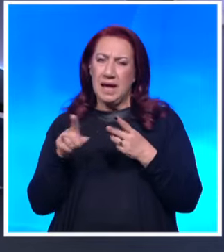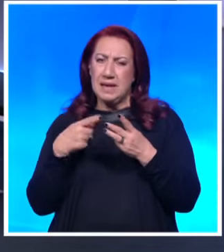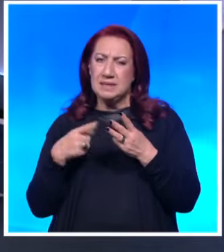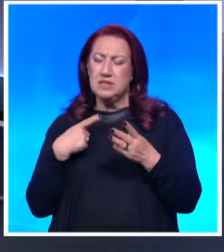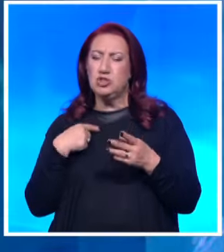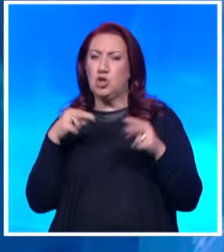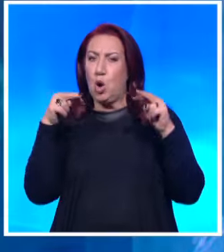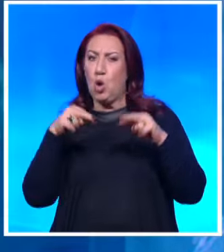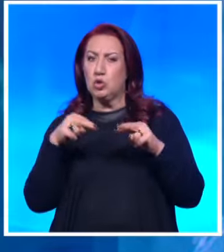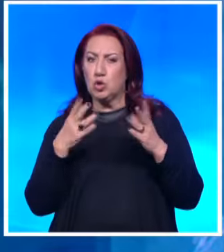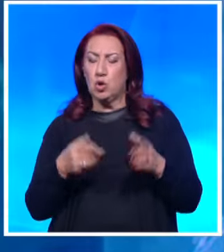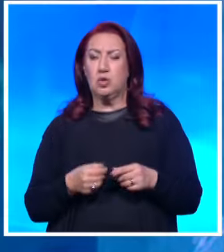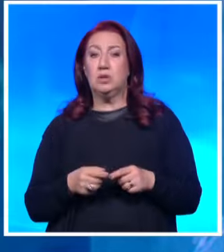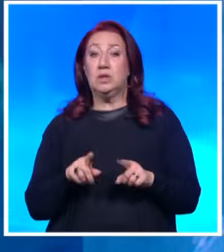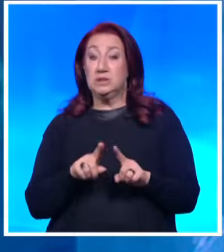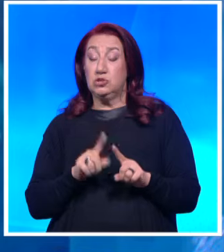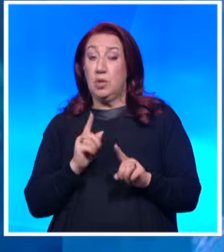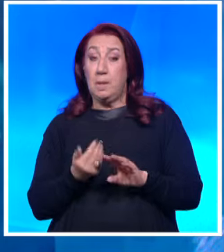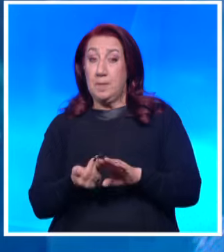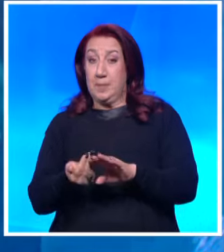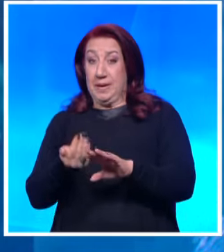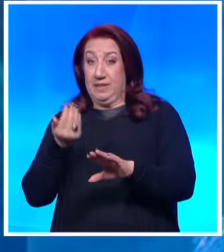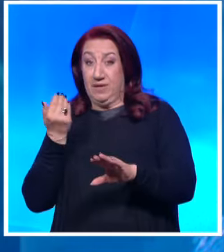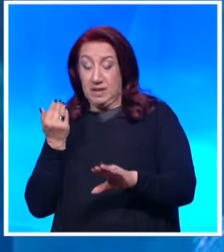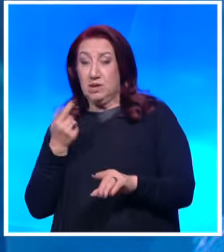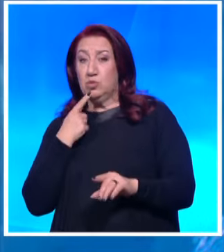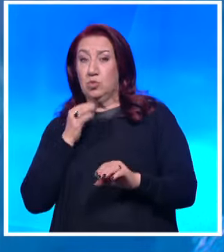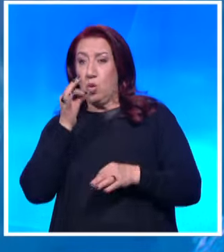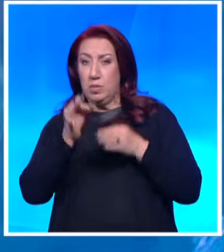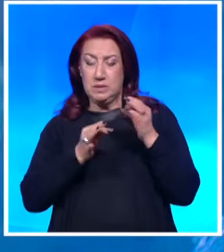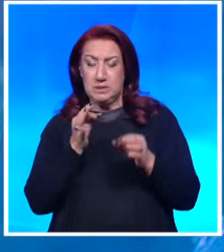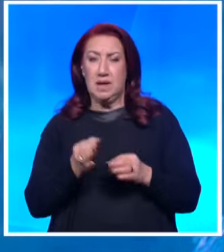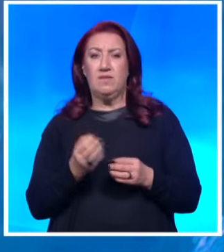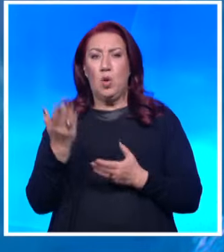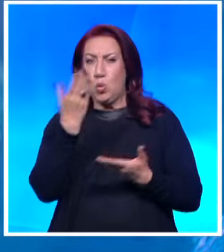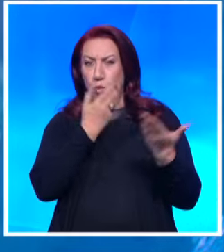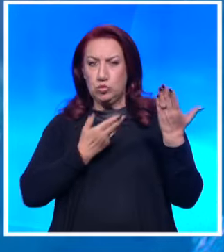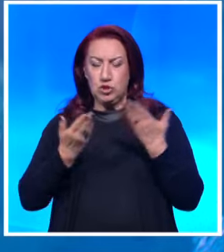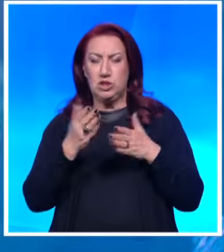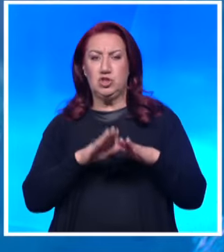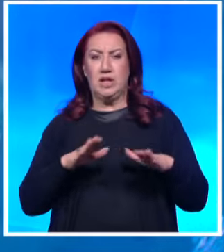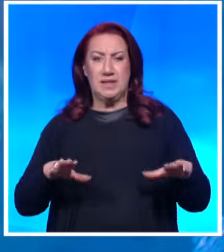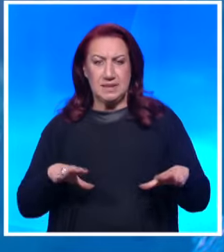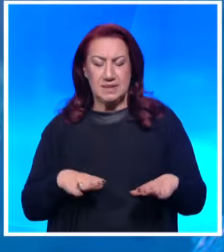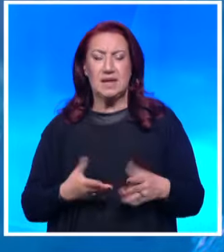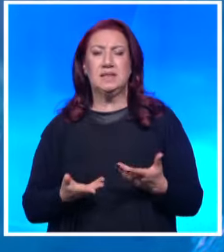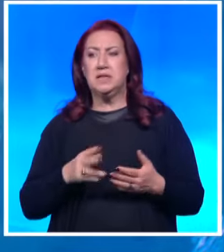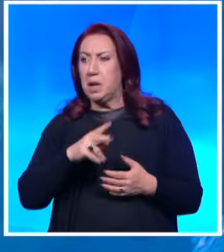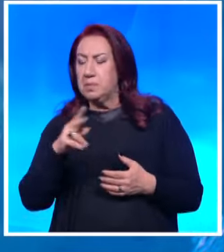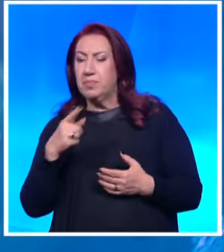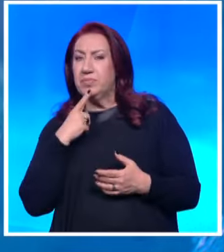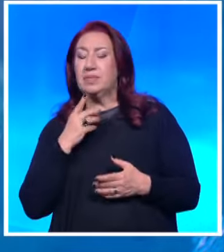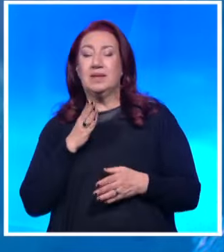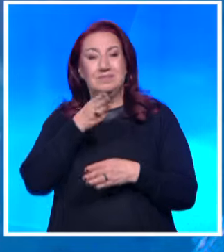трябва да оставаме назад и превенцията. Хиляди са училищата, детските градини, учебните заведения, които посещаваме всяка година